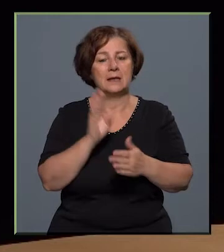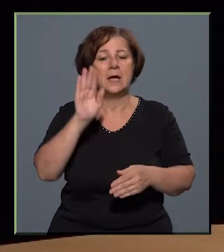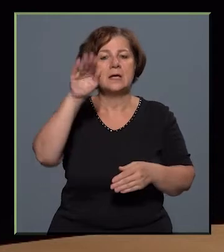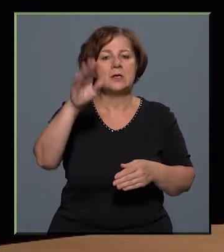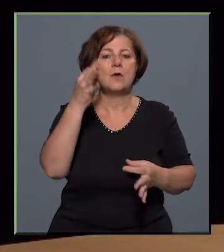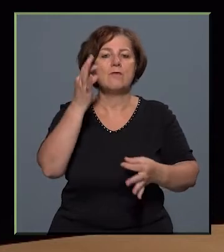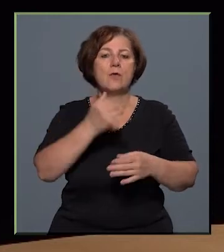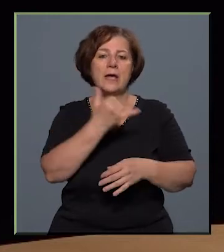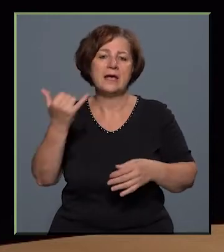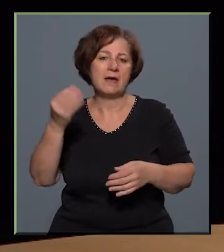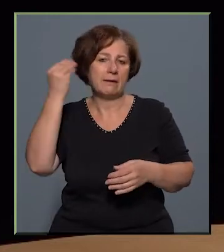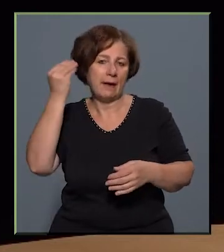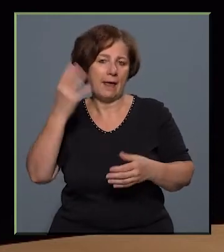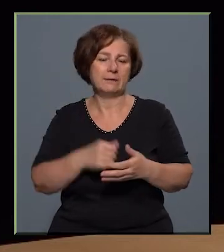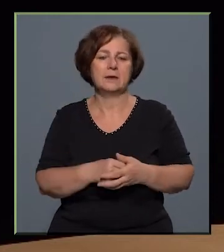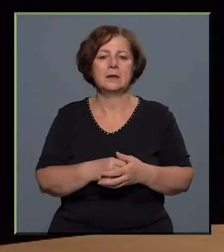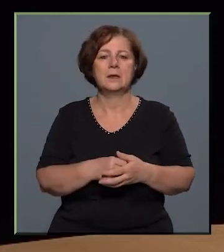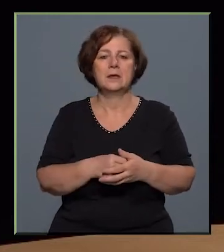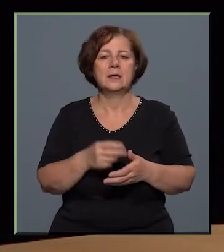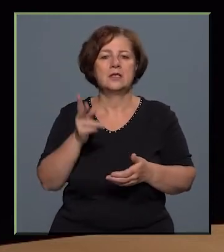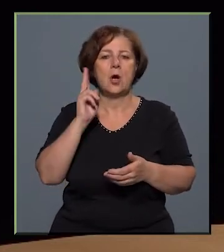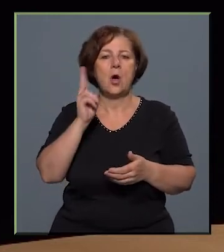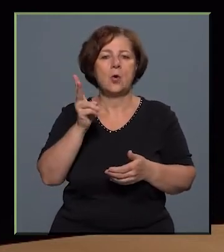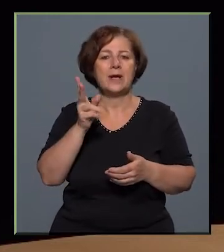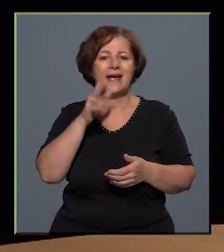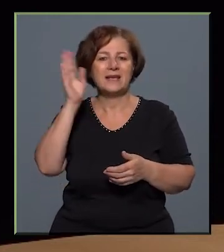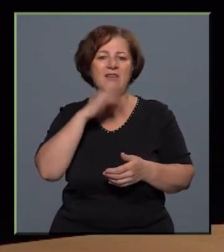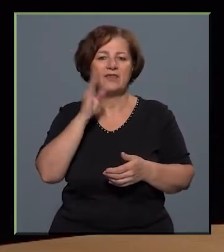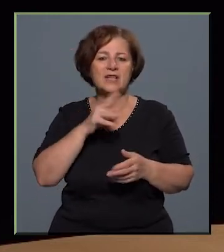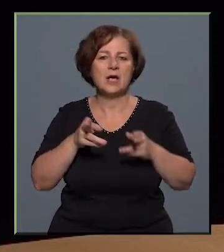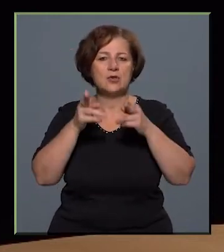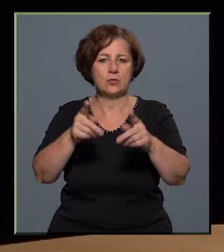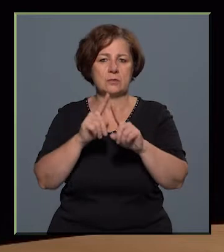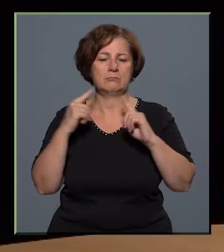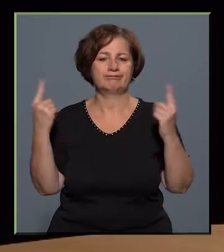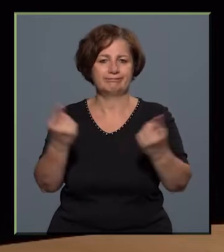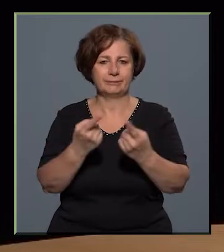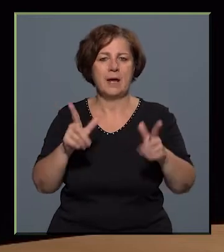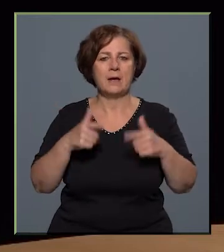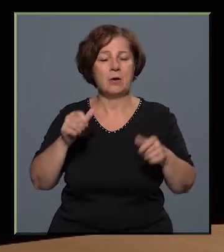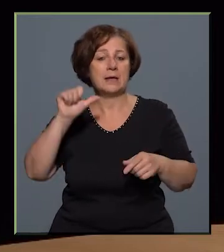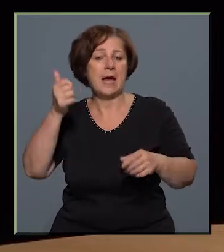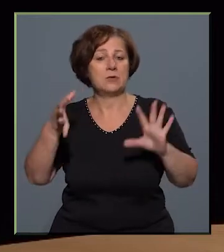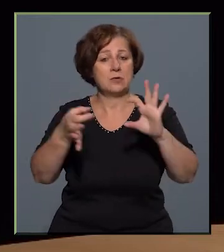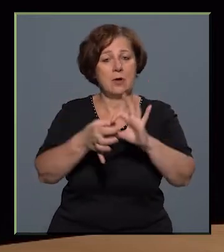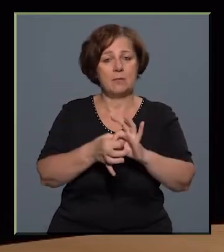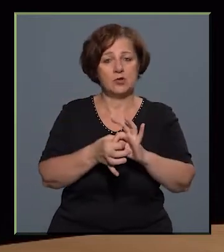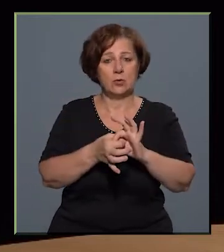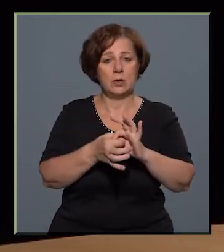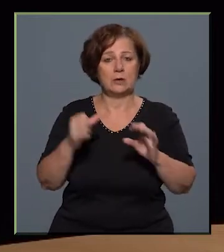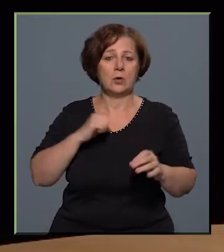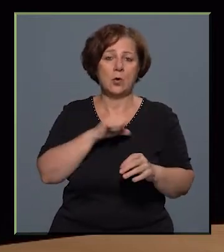ez a jövő esztendőt jelenti, és a Korányi Frigyes utca környékén élők lesznek azok, akik először